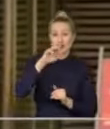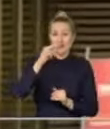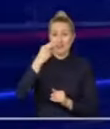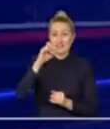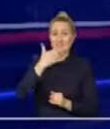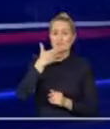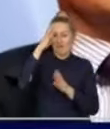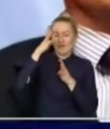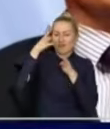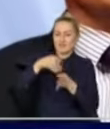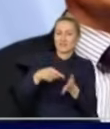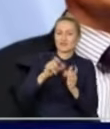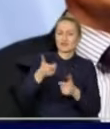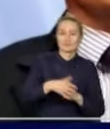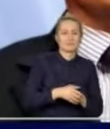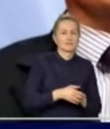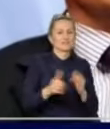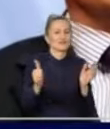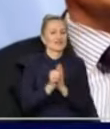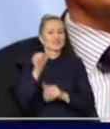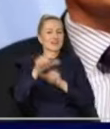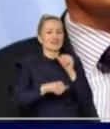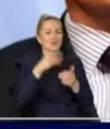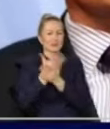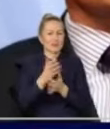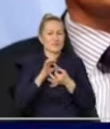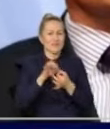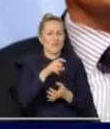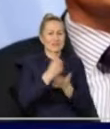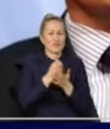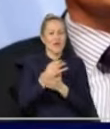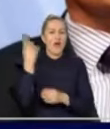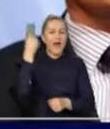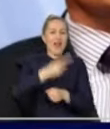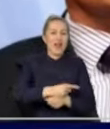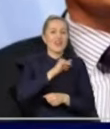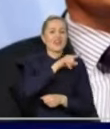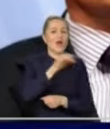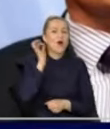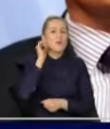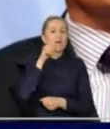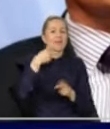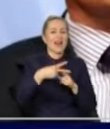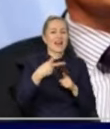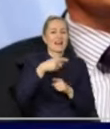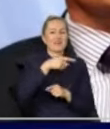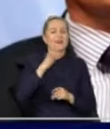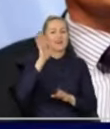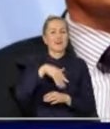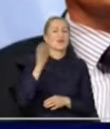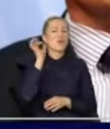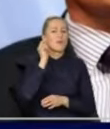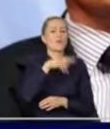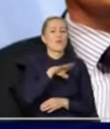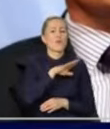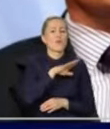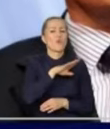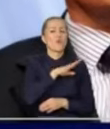tak. 16 lat już prowadzi sprawę o egzekucję. I mi tylko wierzę, że pani umrze. Zobacz,